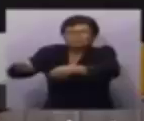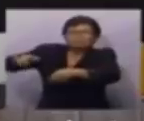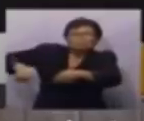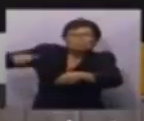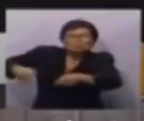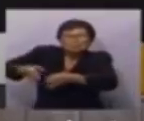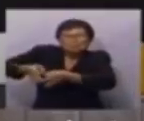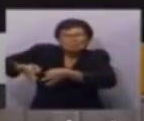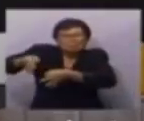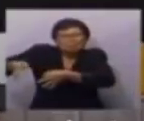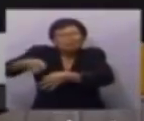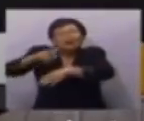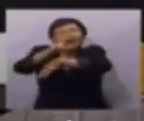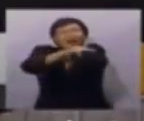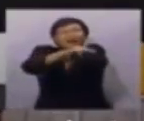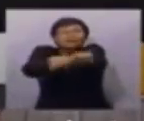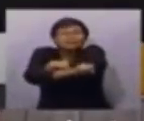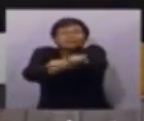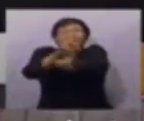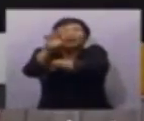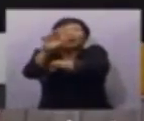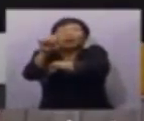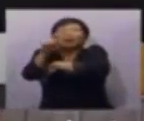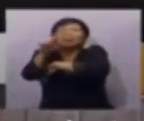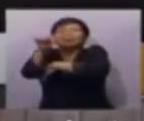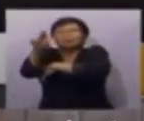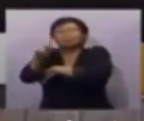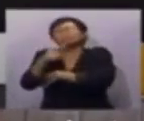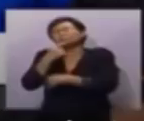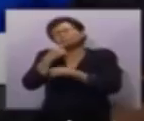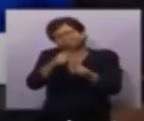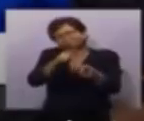di Dun Rantau Negeri Sembilan, ini jawapan yang diberikan beliau.